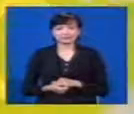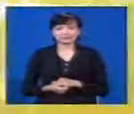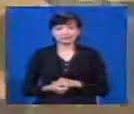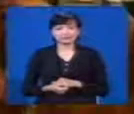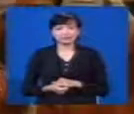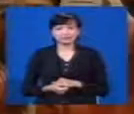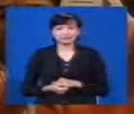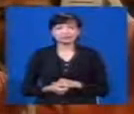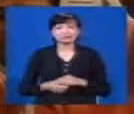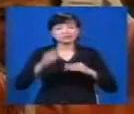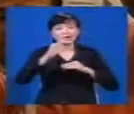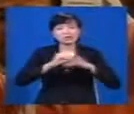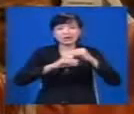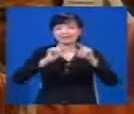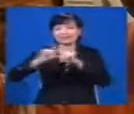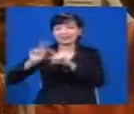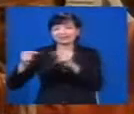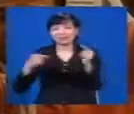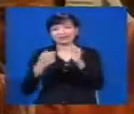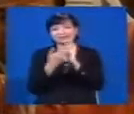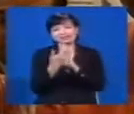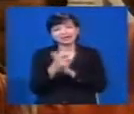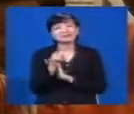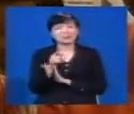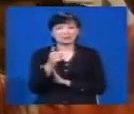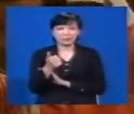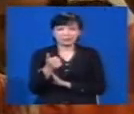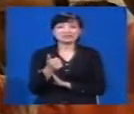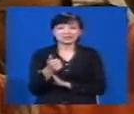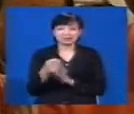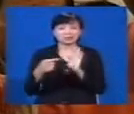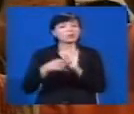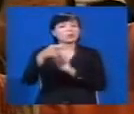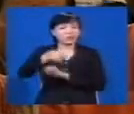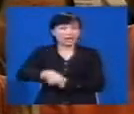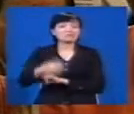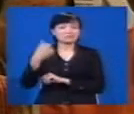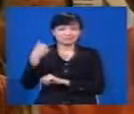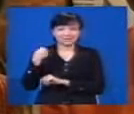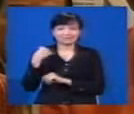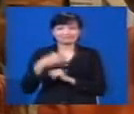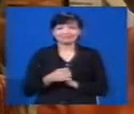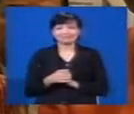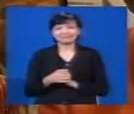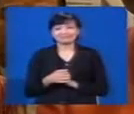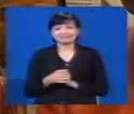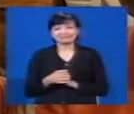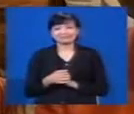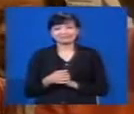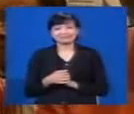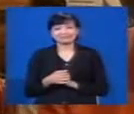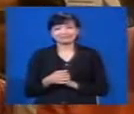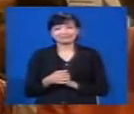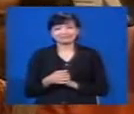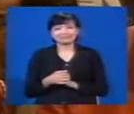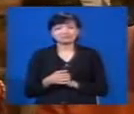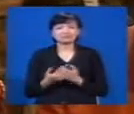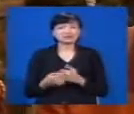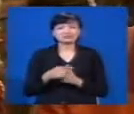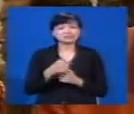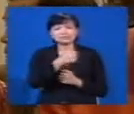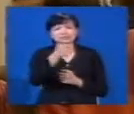ต่างๆที่เราจะไปสู่ภาคอีสานทั้งหลายเนี่ยต้องมาผ่านที่โคราชอยู่แล้วว่าคือเมืองหน้าตาของภาคอีสานมันก็ไม่มีที่อื่นที่